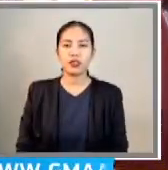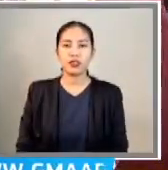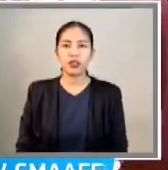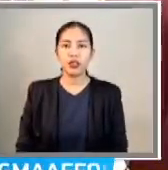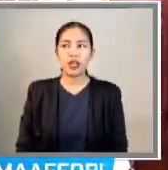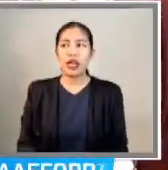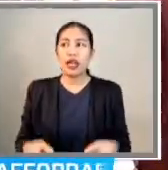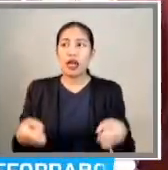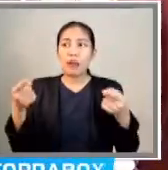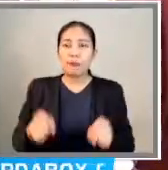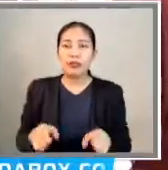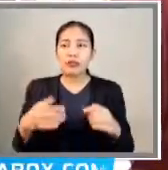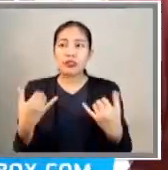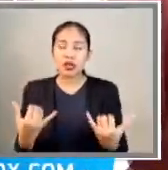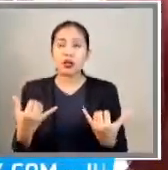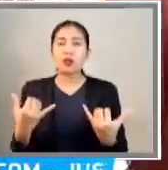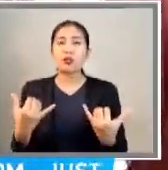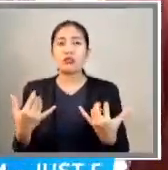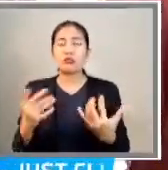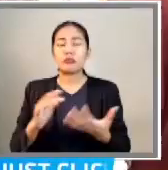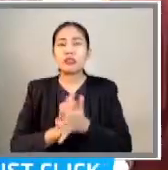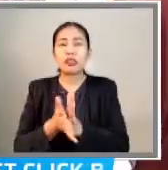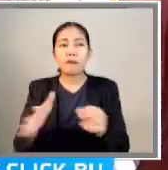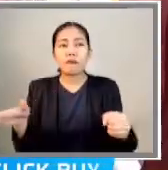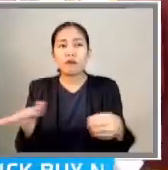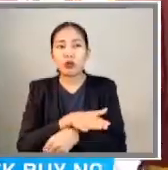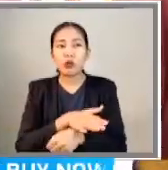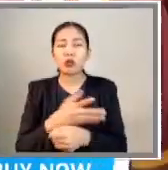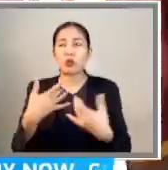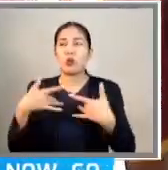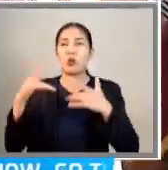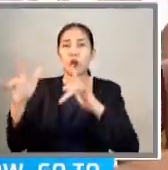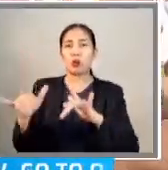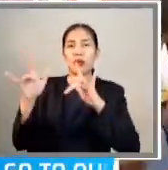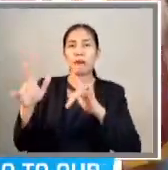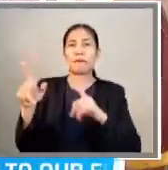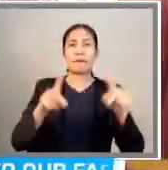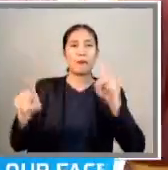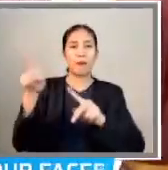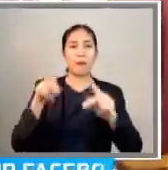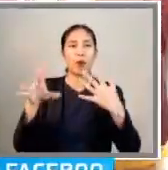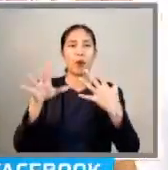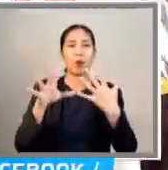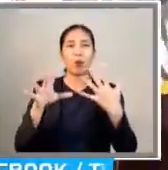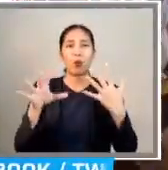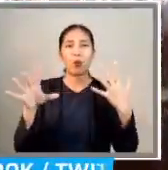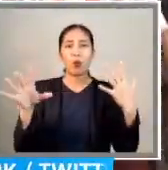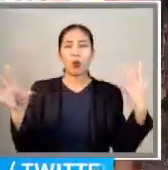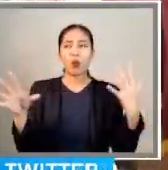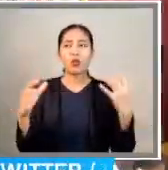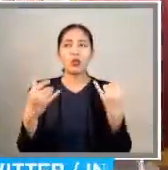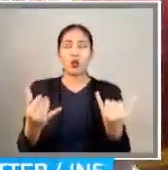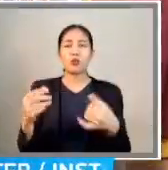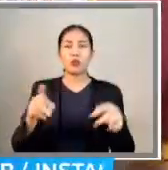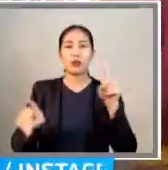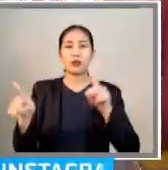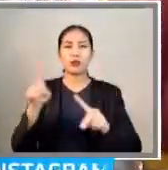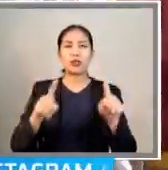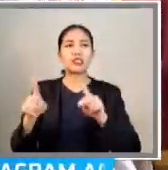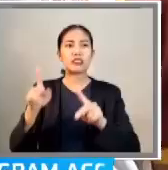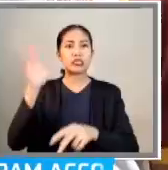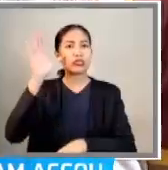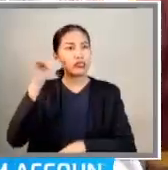yan nga, napupuno sila. Kawawa naman yung ibang nakapila. So, itong mga taong to, ayaw sumunod sa sistema ng